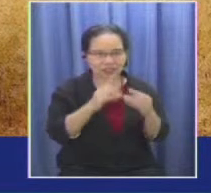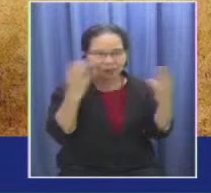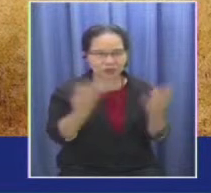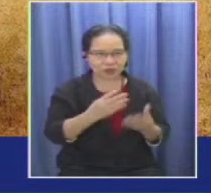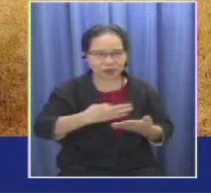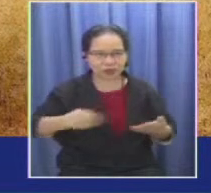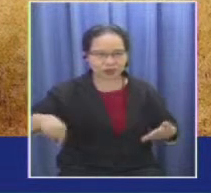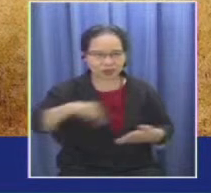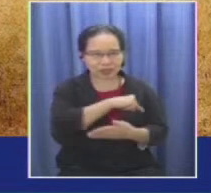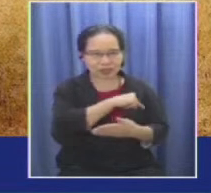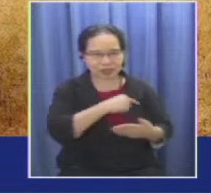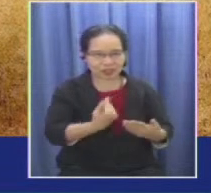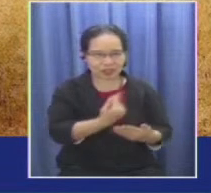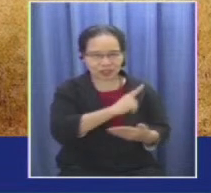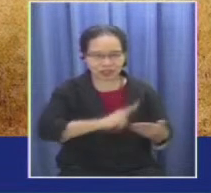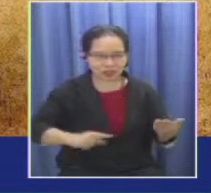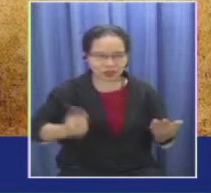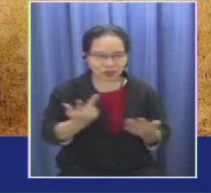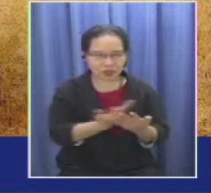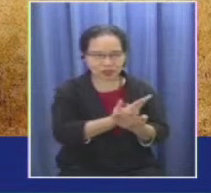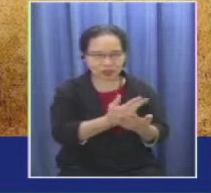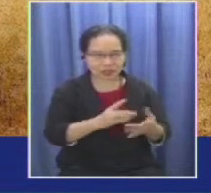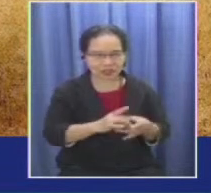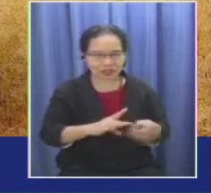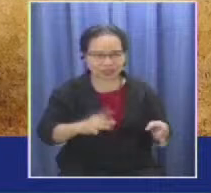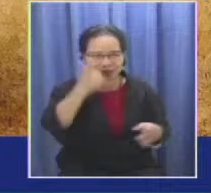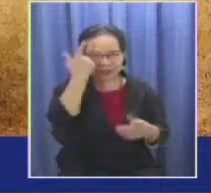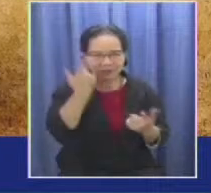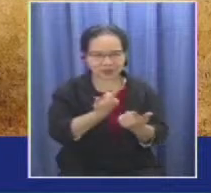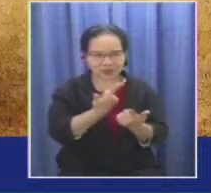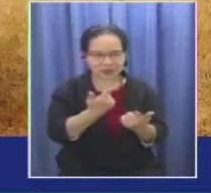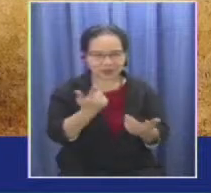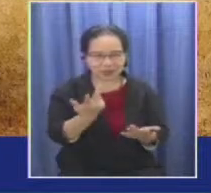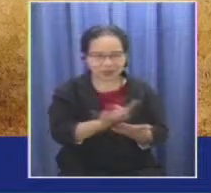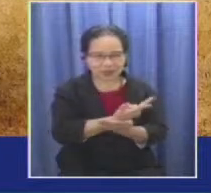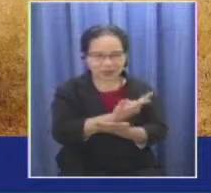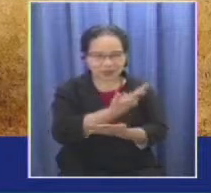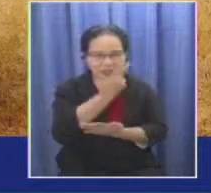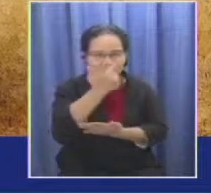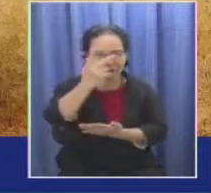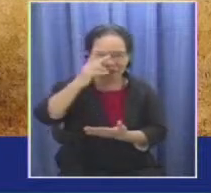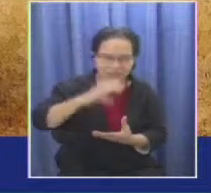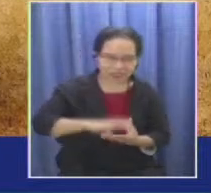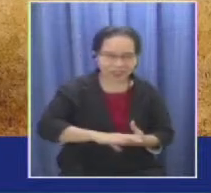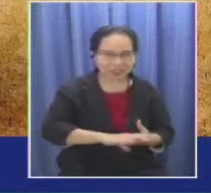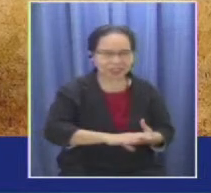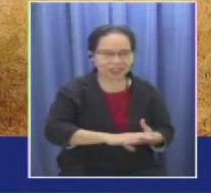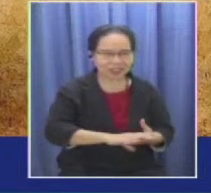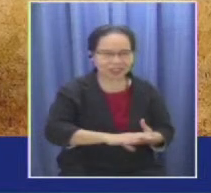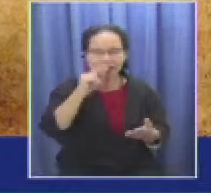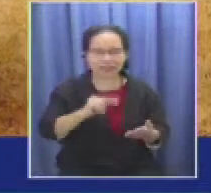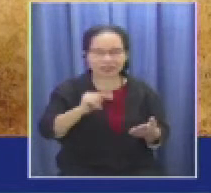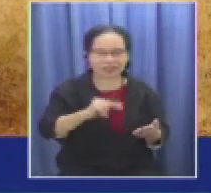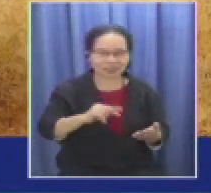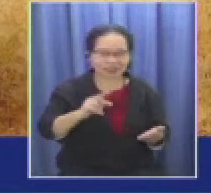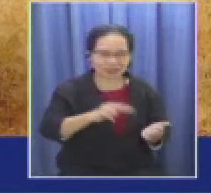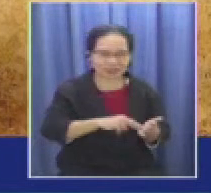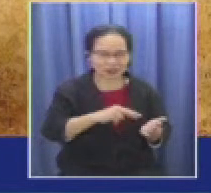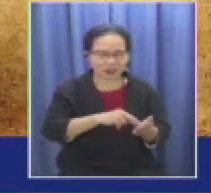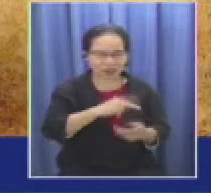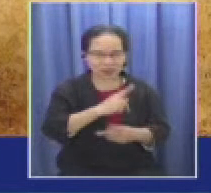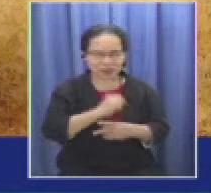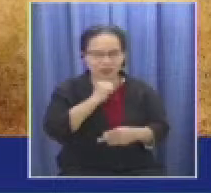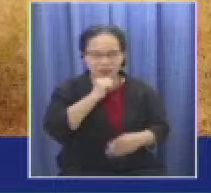maye. Osoro hema bompaye maye. Aye rosary kronkron efiri soro hema bompaye maye. Nyankopon